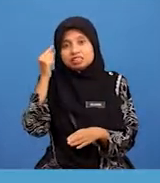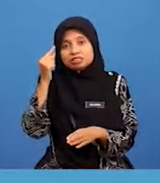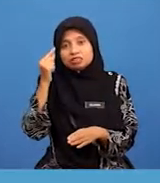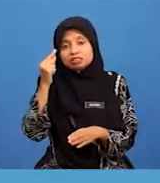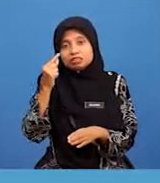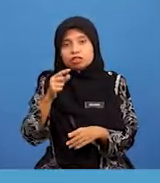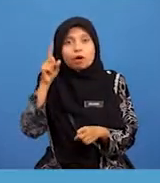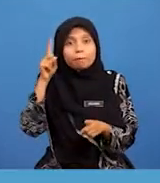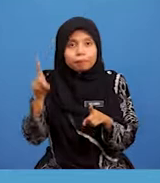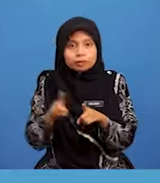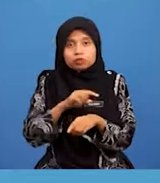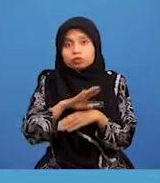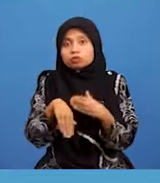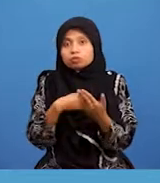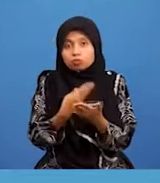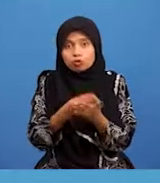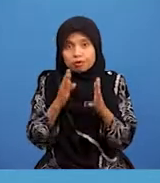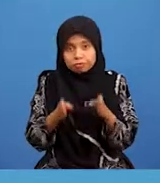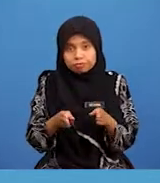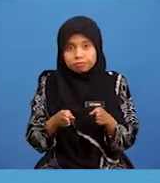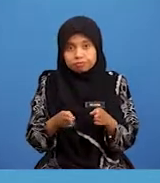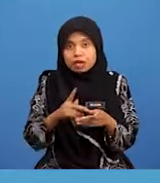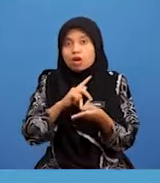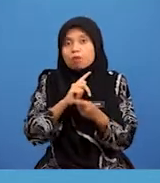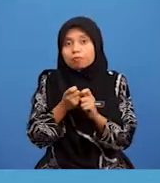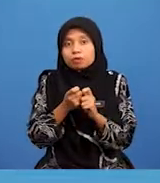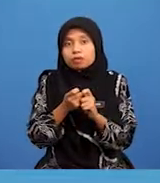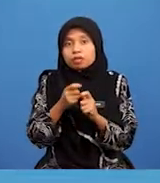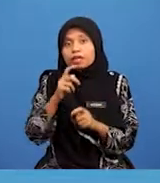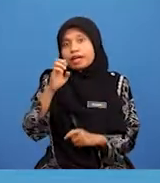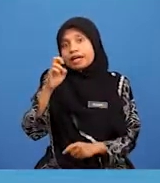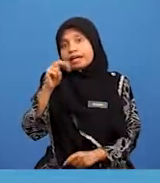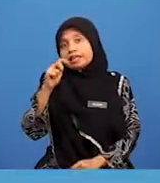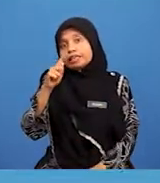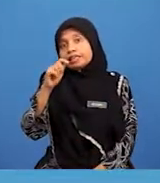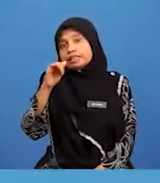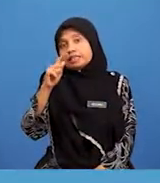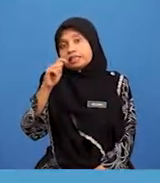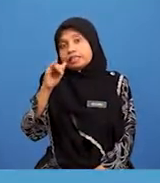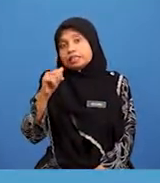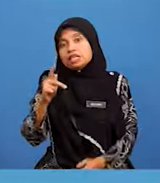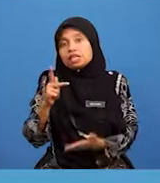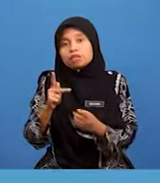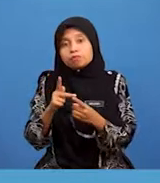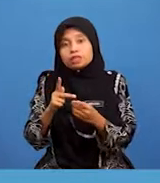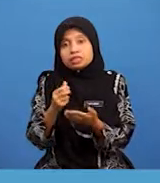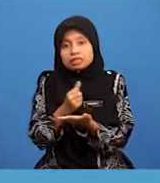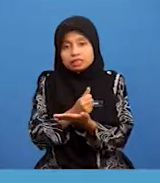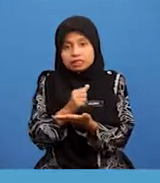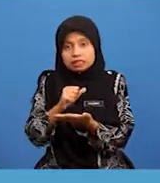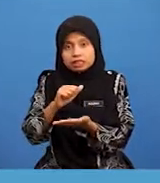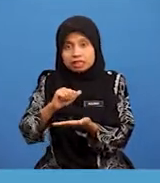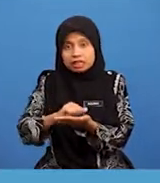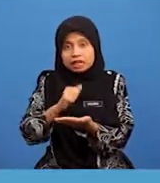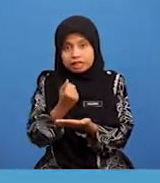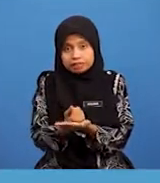rakan kongsi. Ketiga, pertukaran entiti perniagaan kepada syarikat. Keempat, perintah